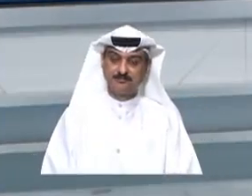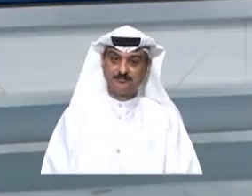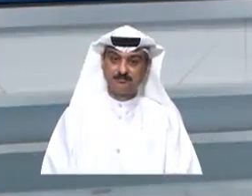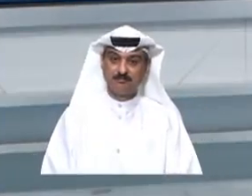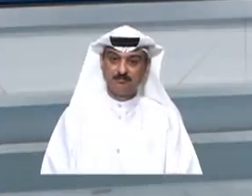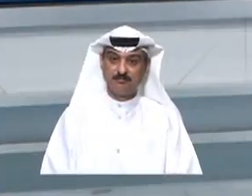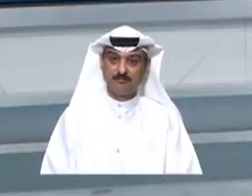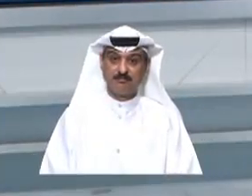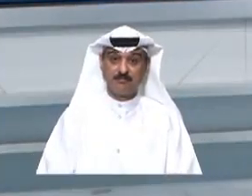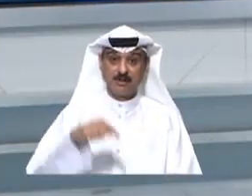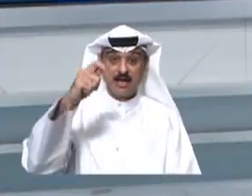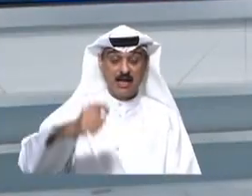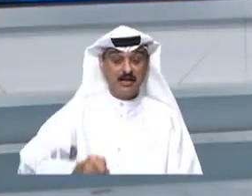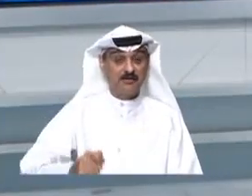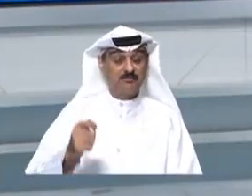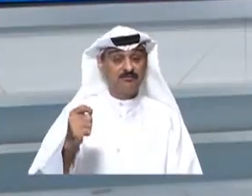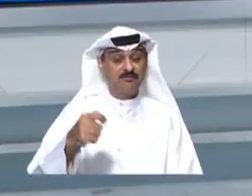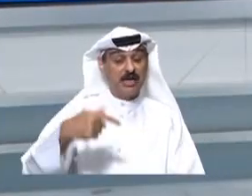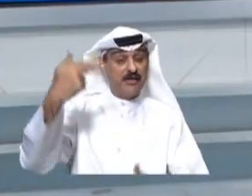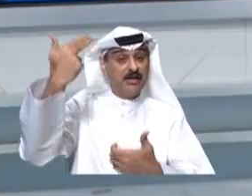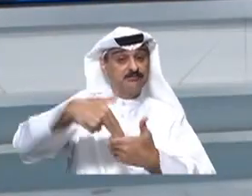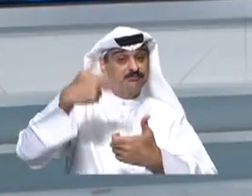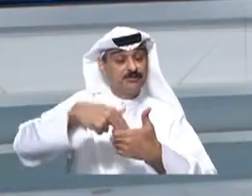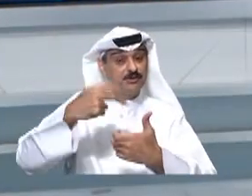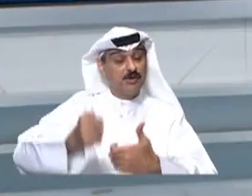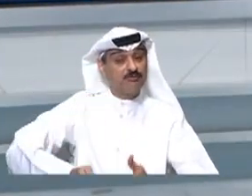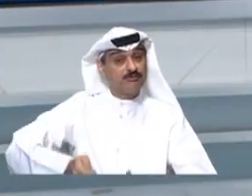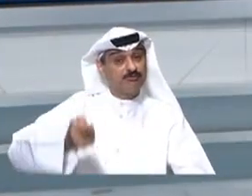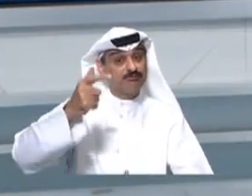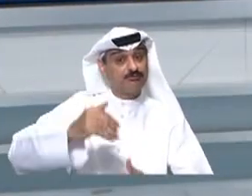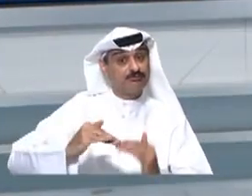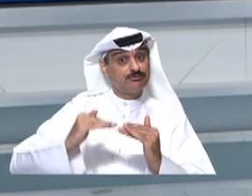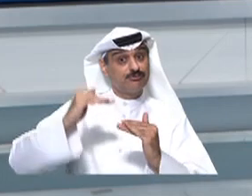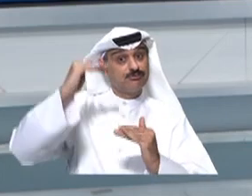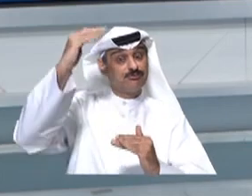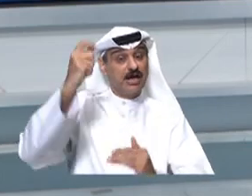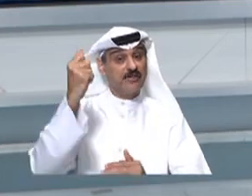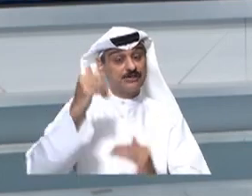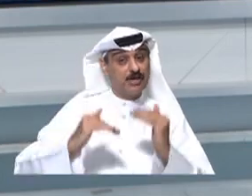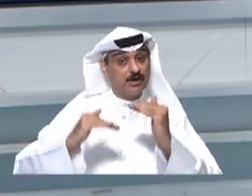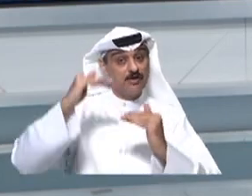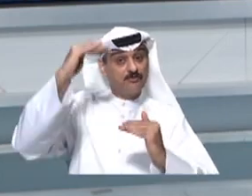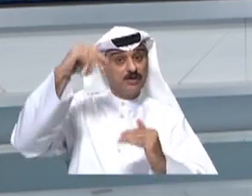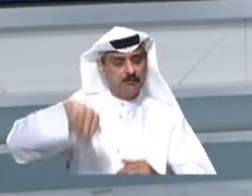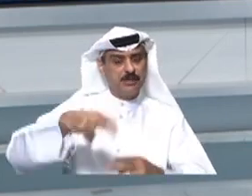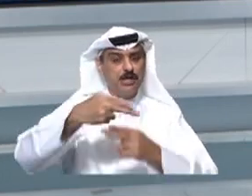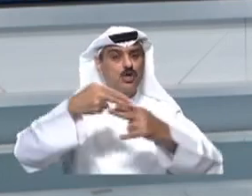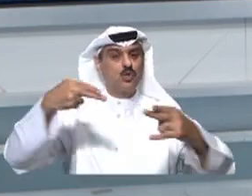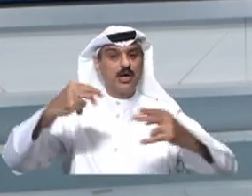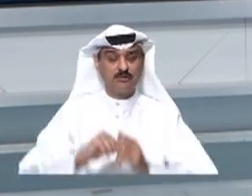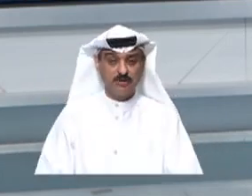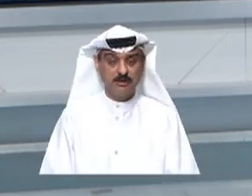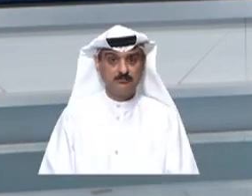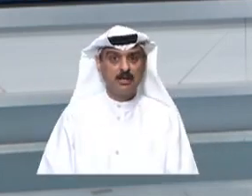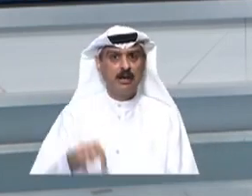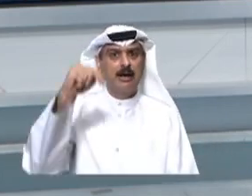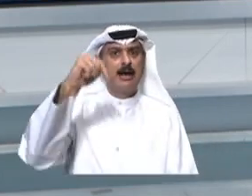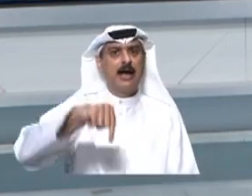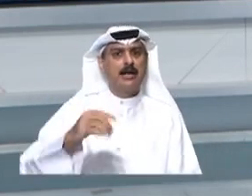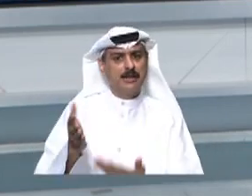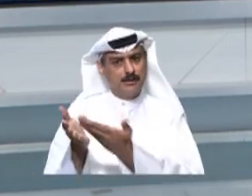فتزامنا مع ارتفاع أسعار النفط وتحسن المالية العامة على المدى القصير تحظى دولة الكويت بفرصة